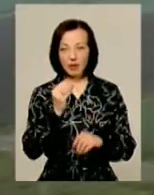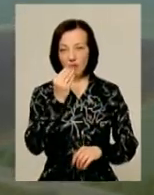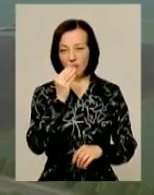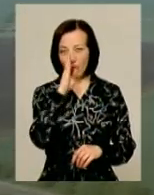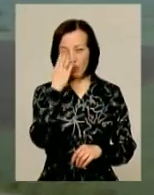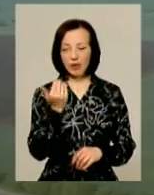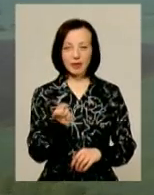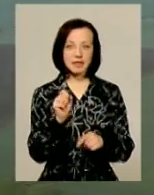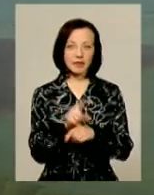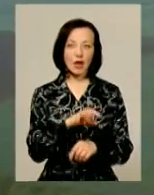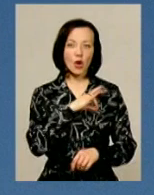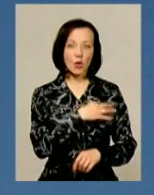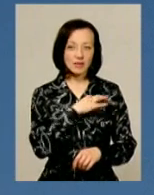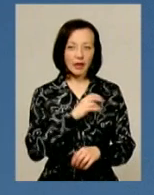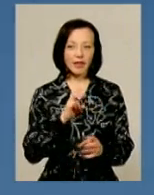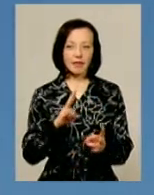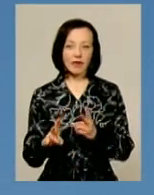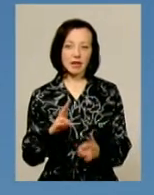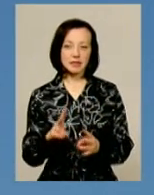завдання – розвідка та диверсія.